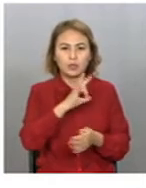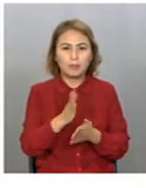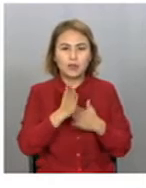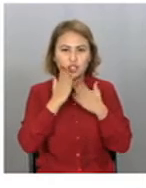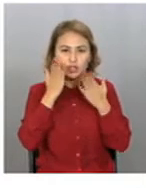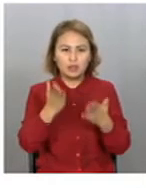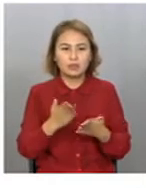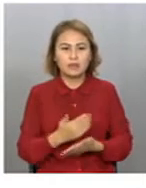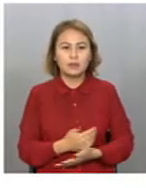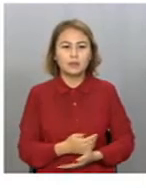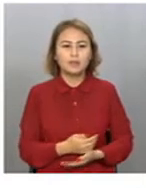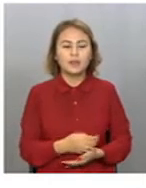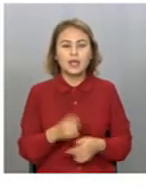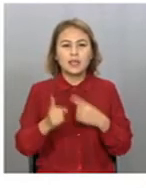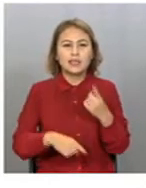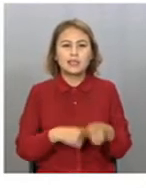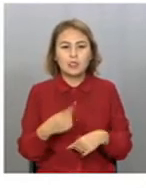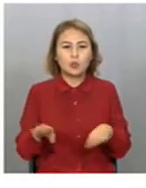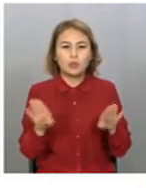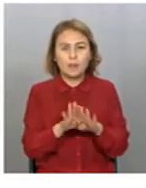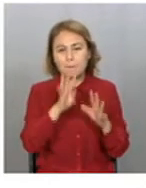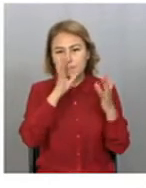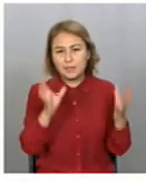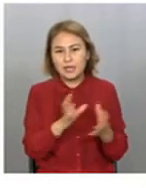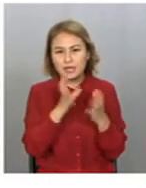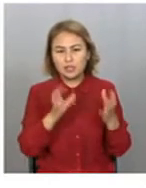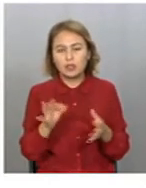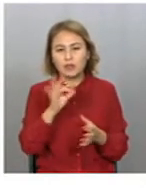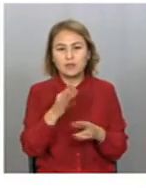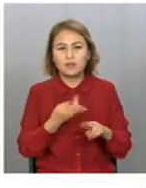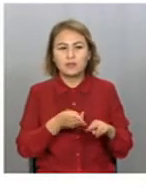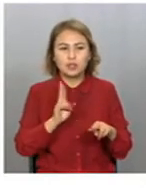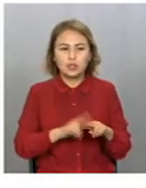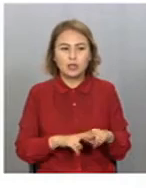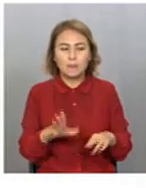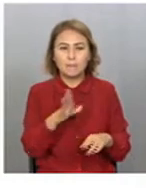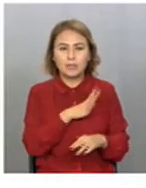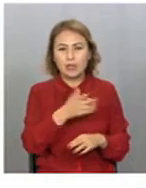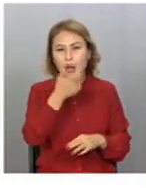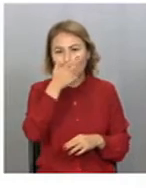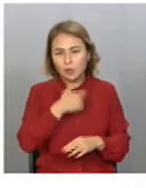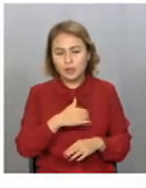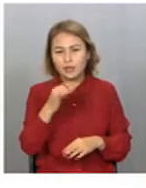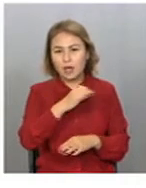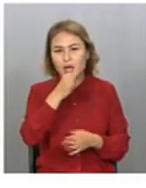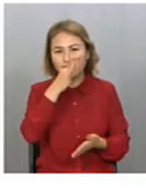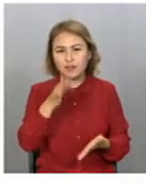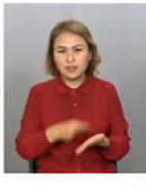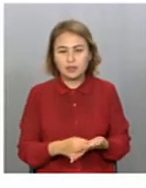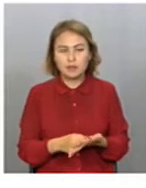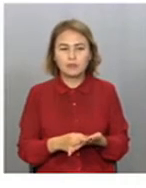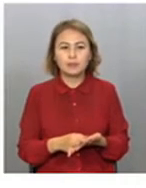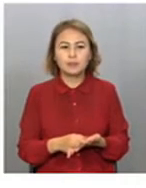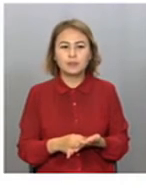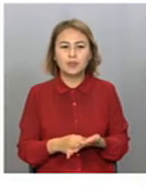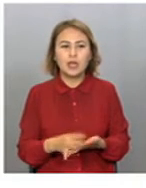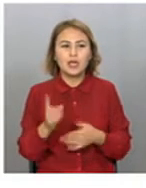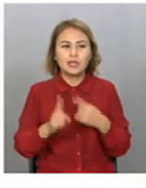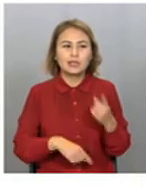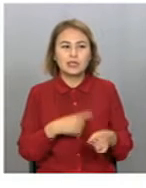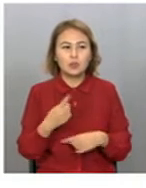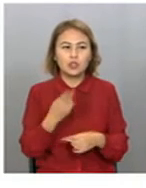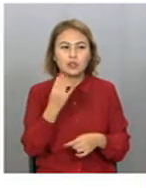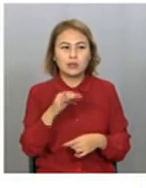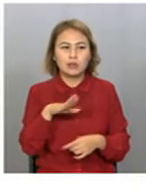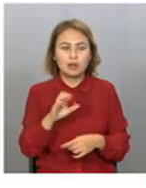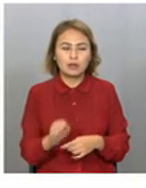прочитанного? Следует бережно относиться к вещам, быть аккуратным и ответственным. Следующая